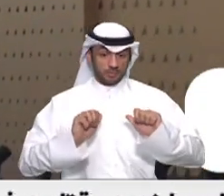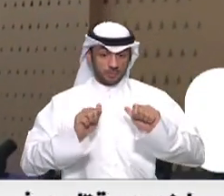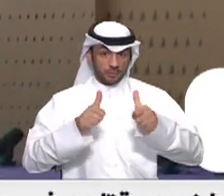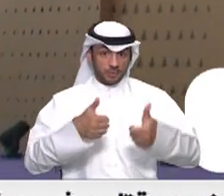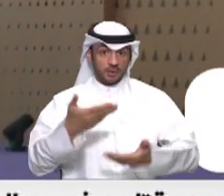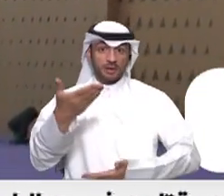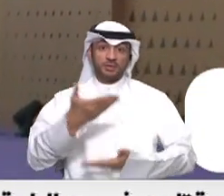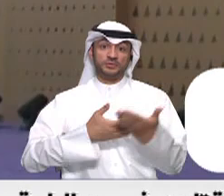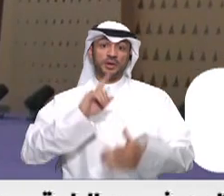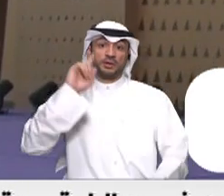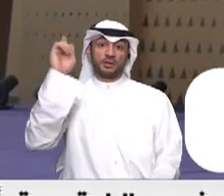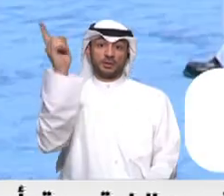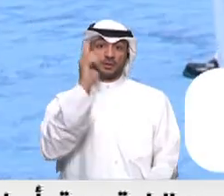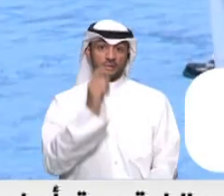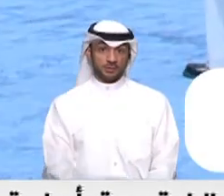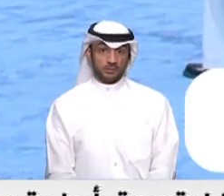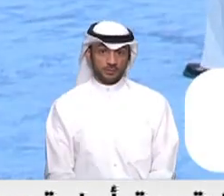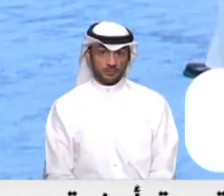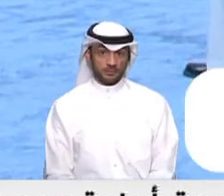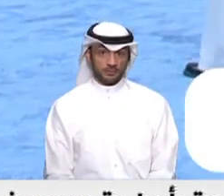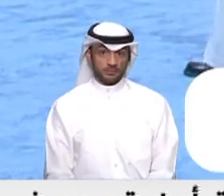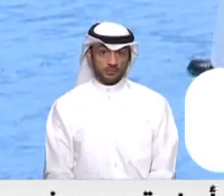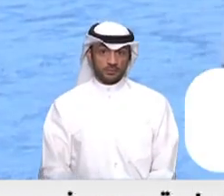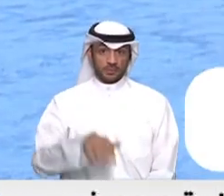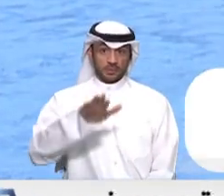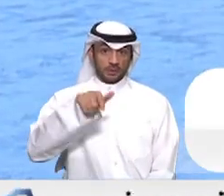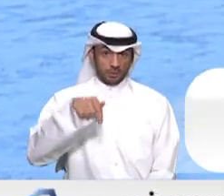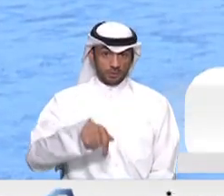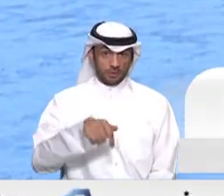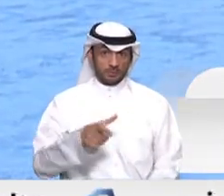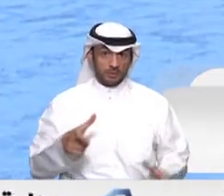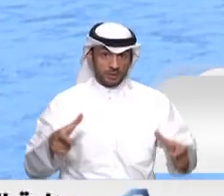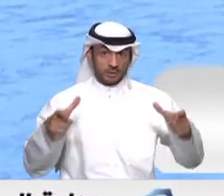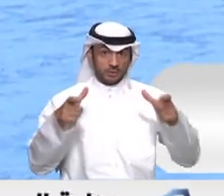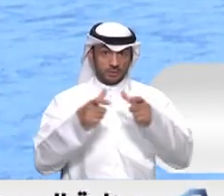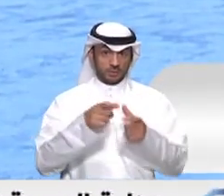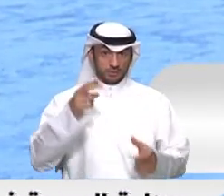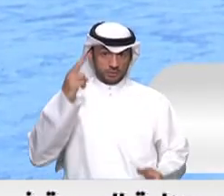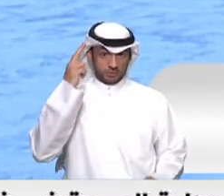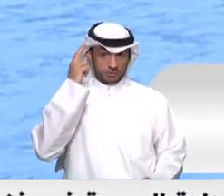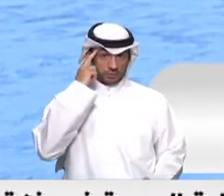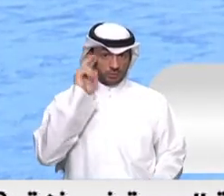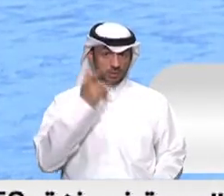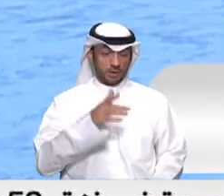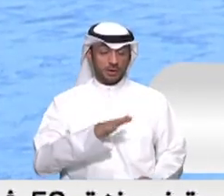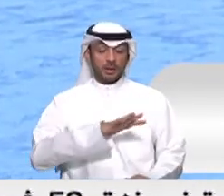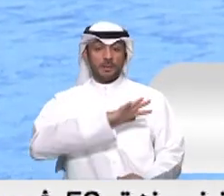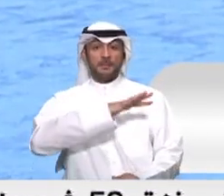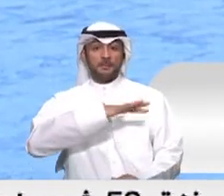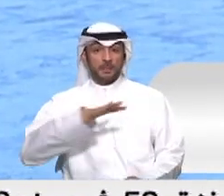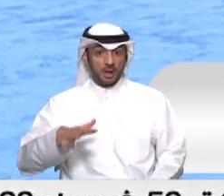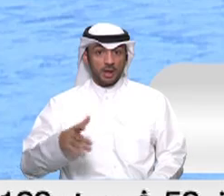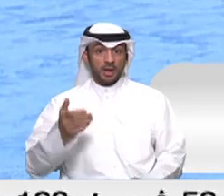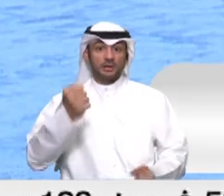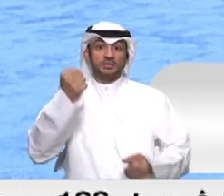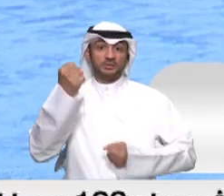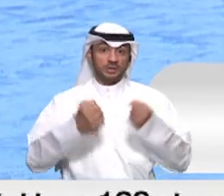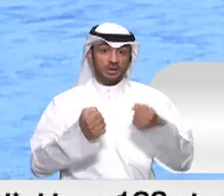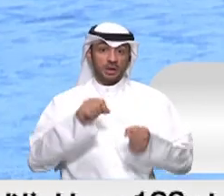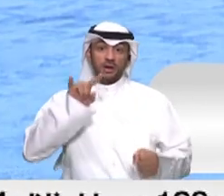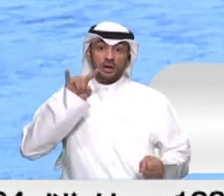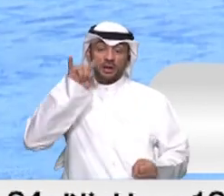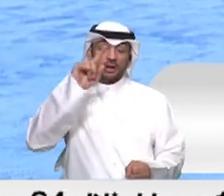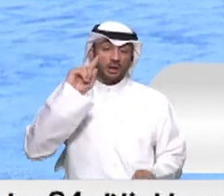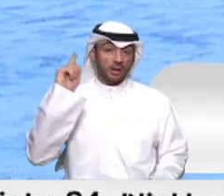الاقتصاد العالمي. اليوم اهتمام السعودية في القطاع اللوجستي برا وجوا وبحرا يعني اهتمام كبير، قاعدين نحقق نتائج